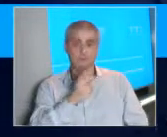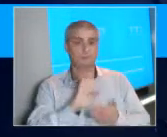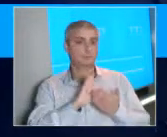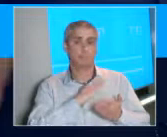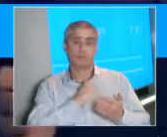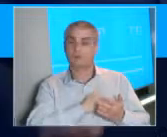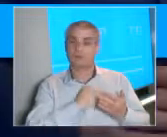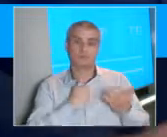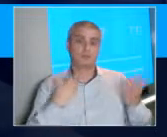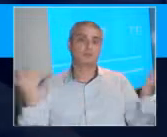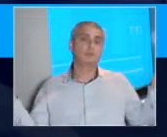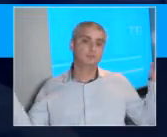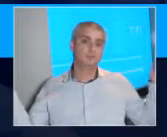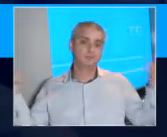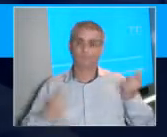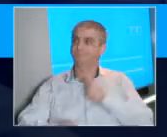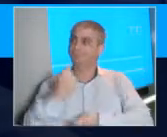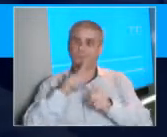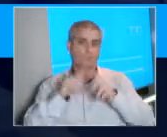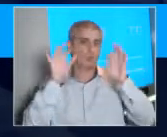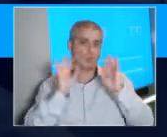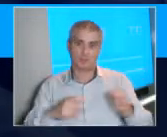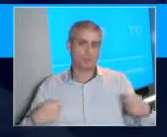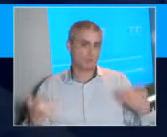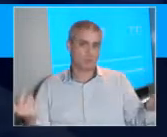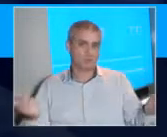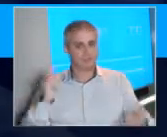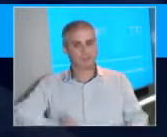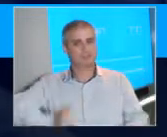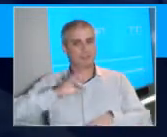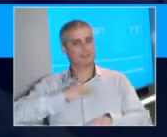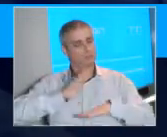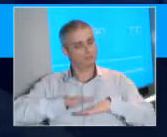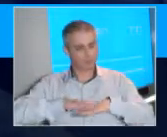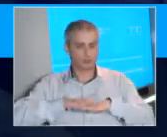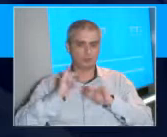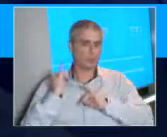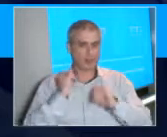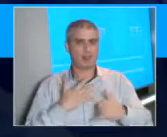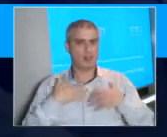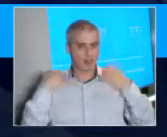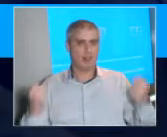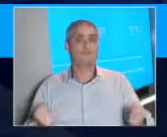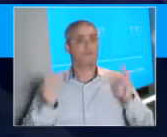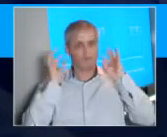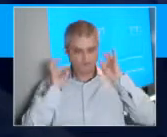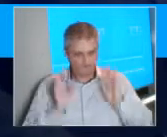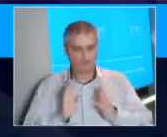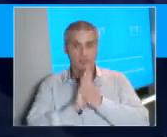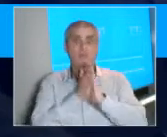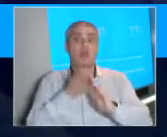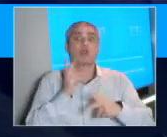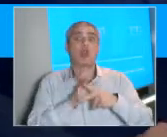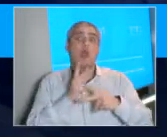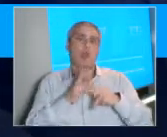הבריאות לצערי מנוהל כמו חנות מקולת. אני חושב שהגיע הזמן לשר בריאות מקצועי שיוכל להבריא את המערכת הזאת. היא באמת הפכה להיות